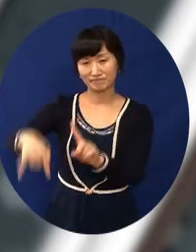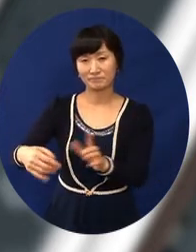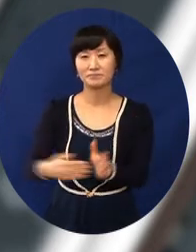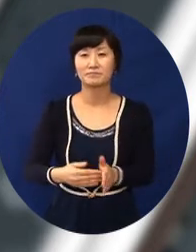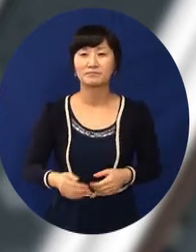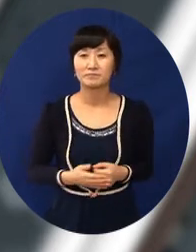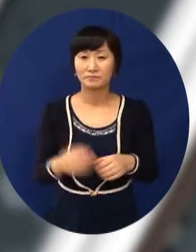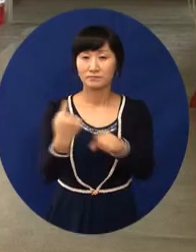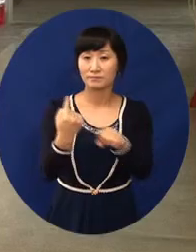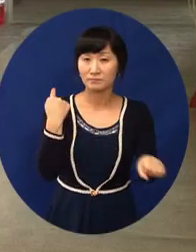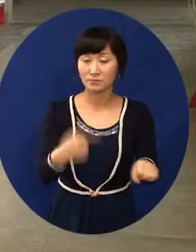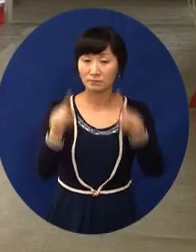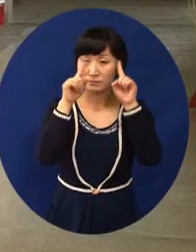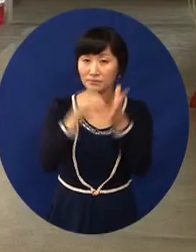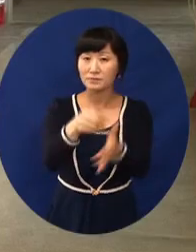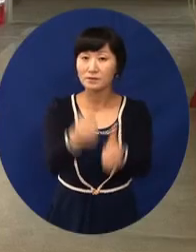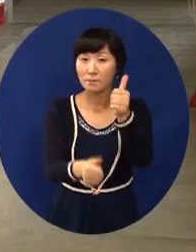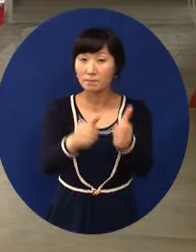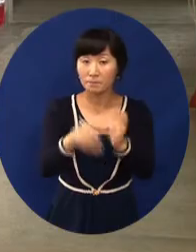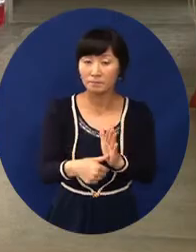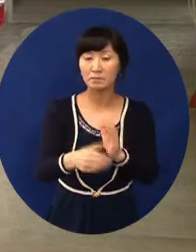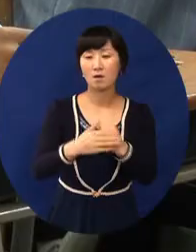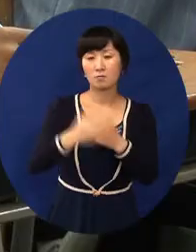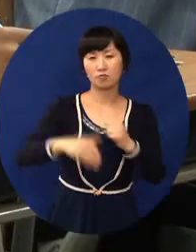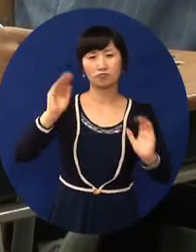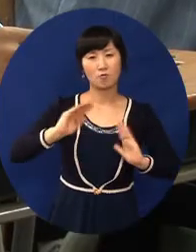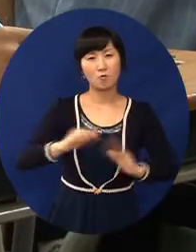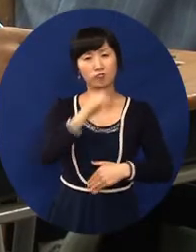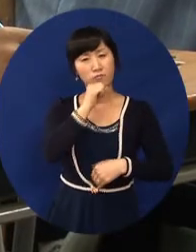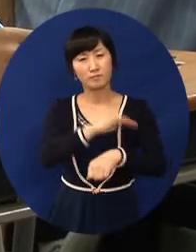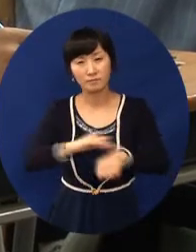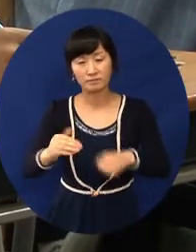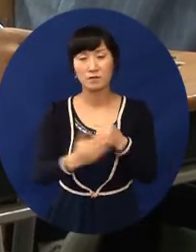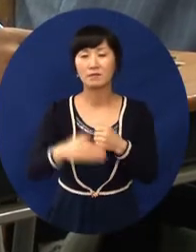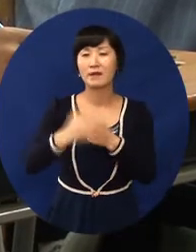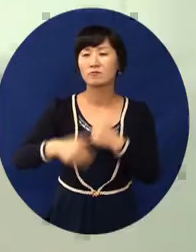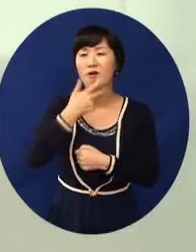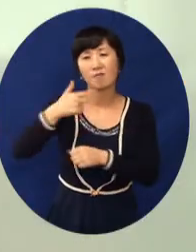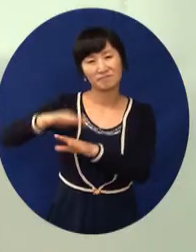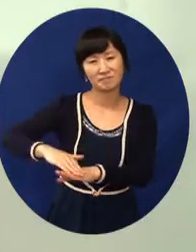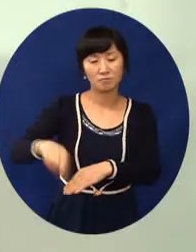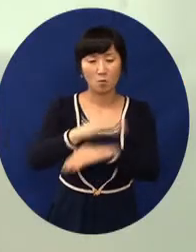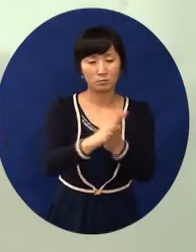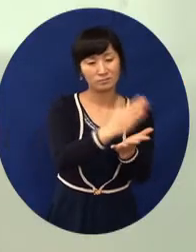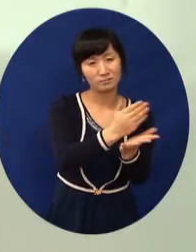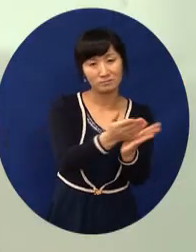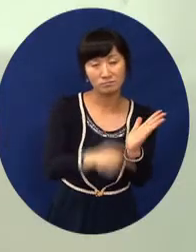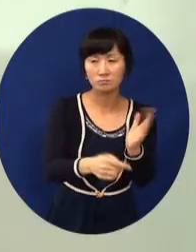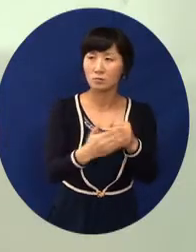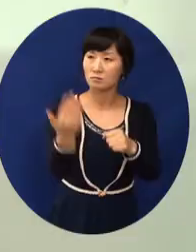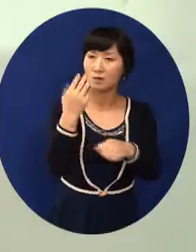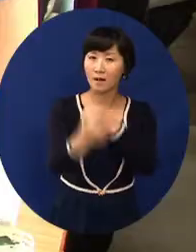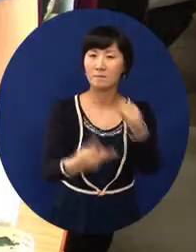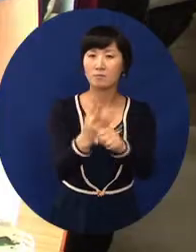차지했습니다. 지난해 수능에서 지역 학생들이 우수한 성적을 보이면서 대구는 영어를 제외한 모든 과목에서